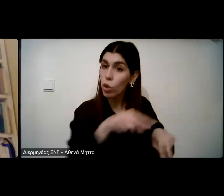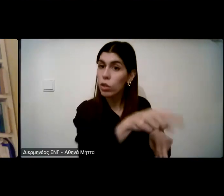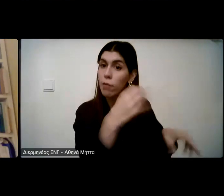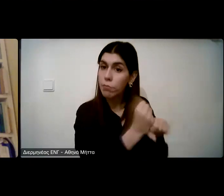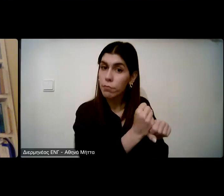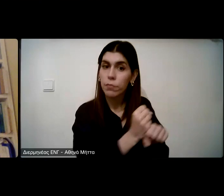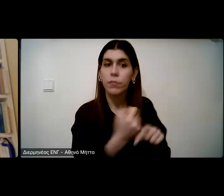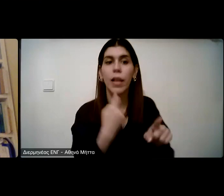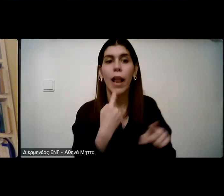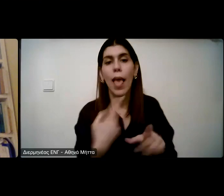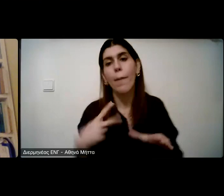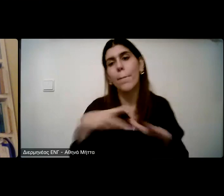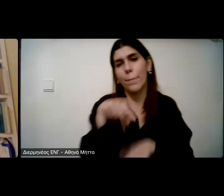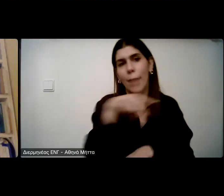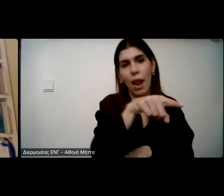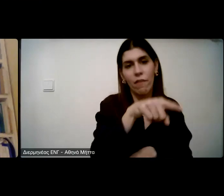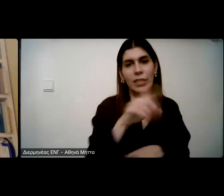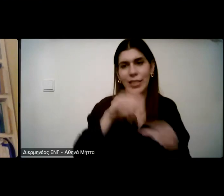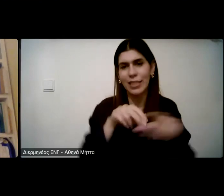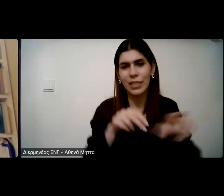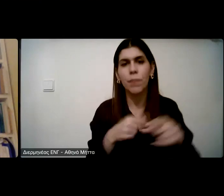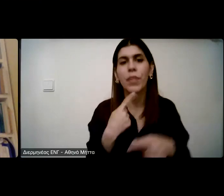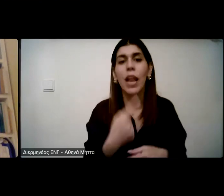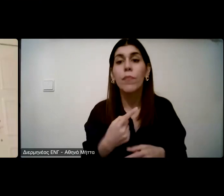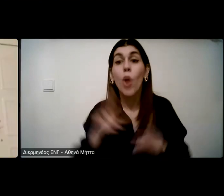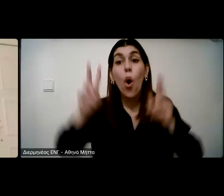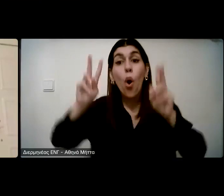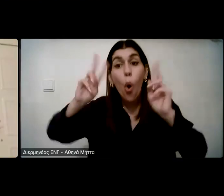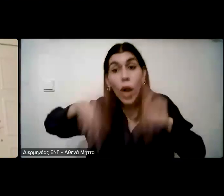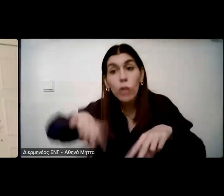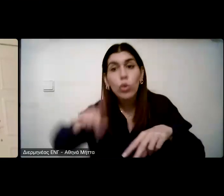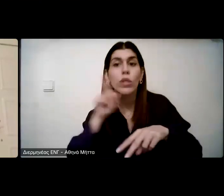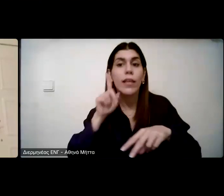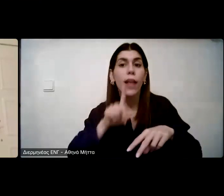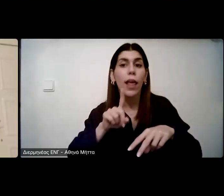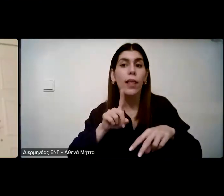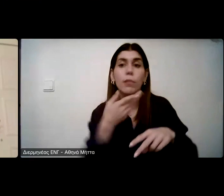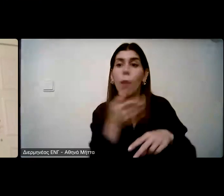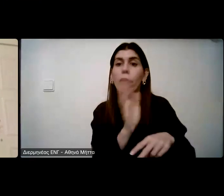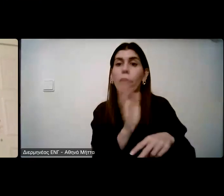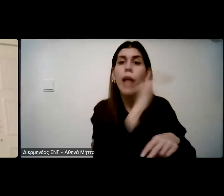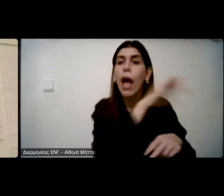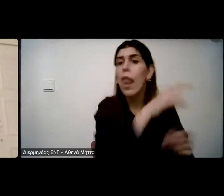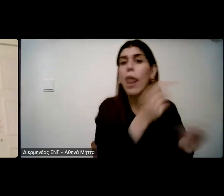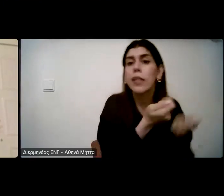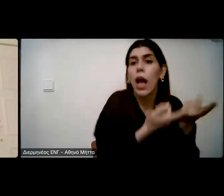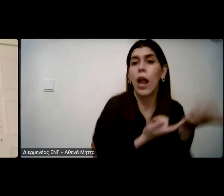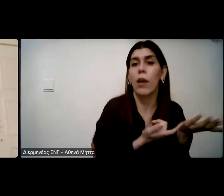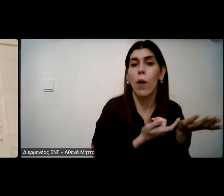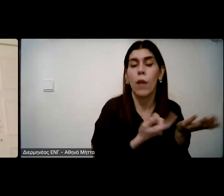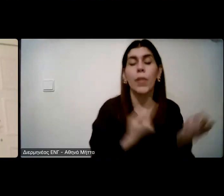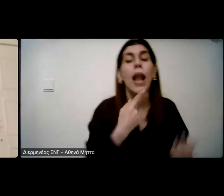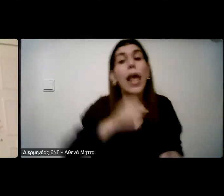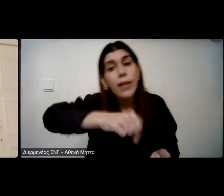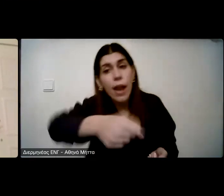ορατότητα για τις γυναίκες, τι γίνεται με τα υπόλοιπα. Δεν λέω μόνο για τις γυναίκες, κυρία Παπαδίδου, λέω γενικώς. Και για τις γυναίκες, γιατί